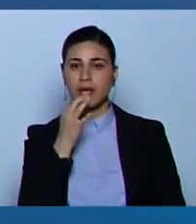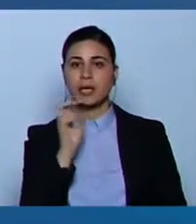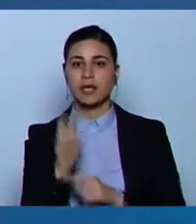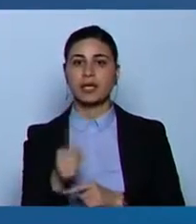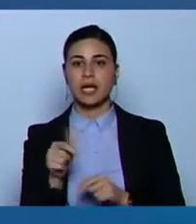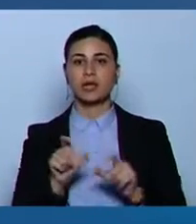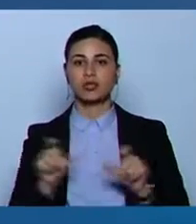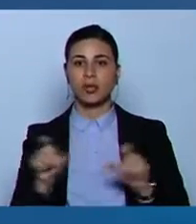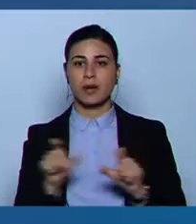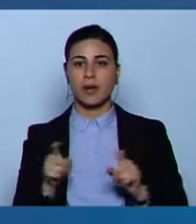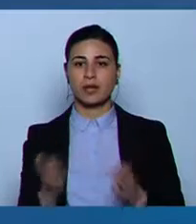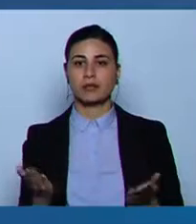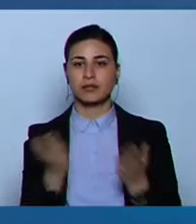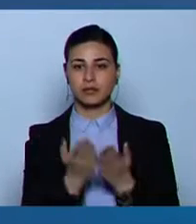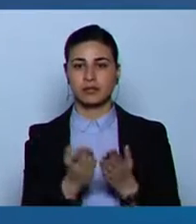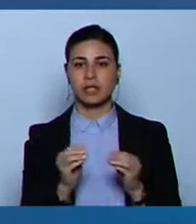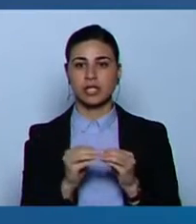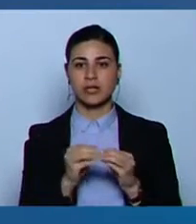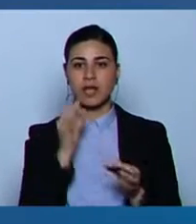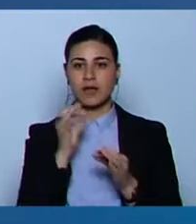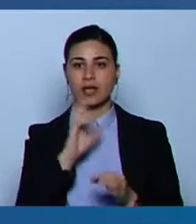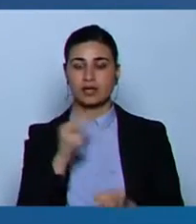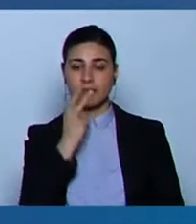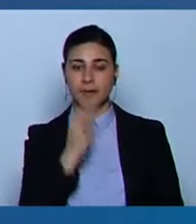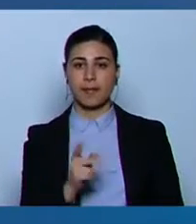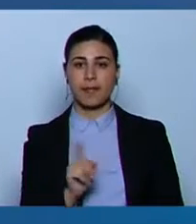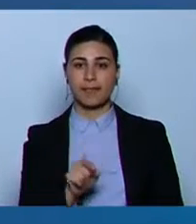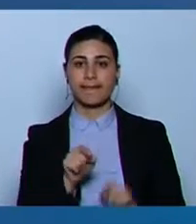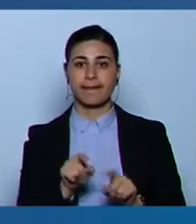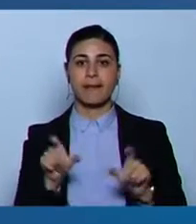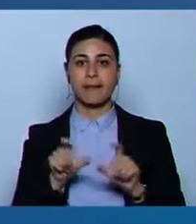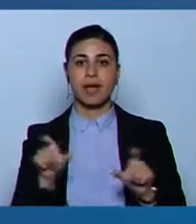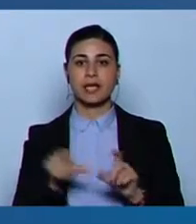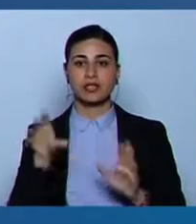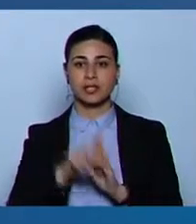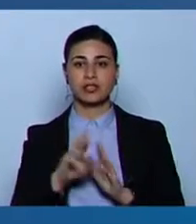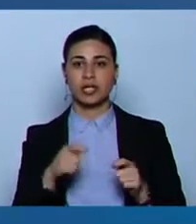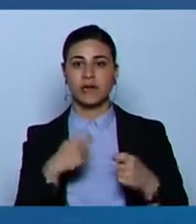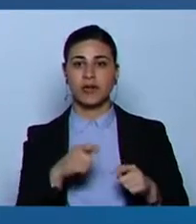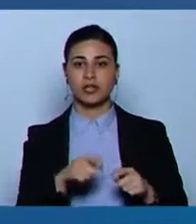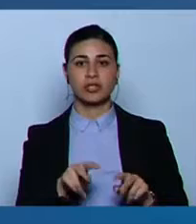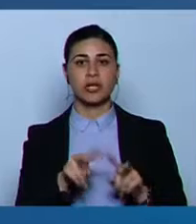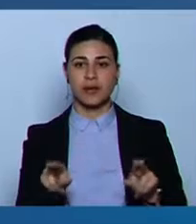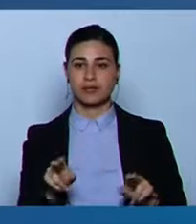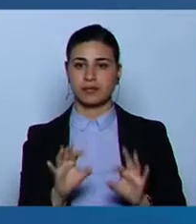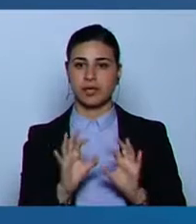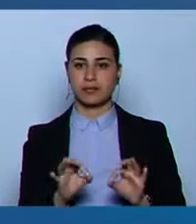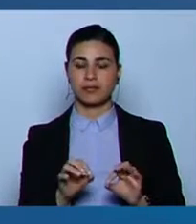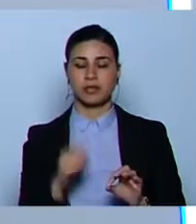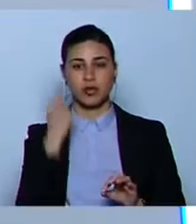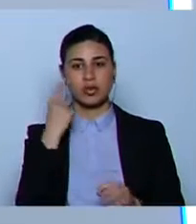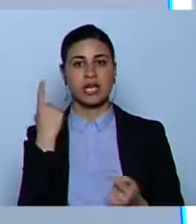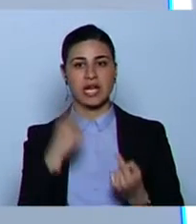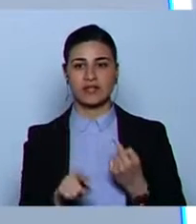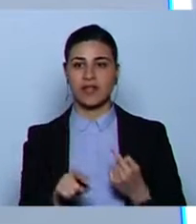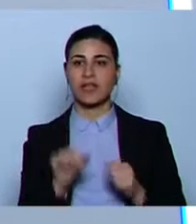კარგ სუპერმარკეტში უნდა ნახოთ იგივე ყველი და აღმოაჩენთ რომ იმ სუპერმარკეტში და იმ გარეთ არაფრით არ განსხვავდება ყველი არ